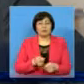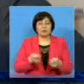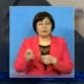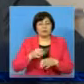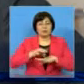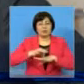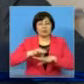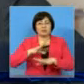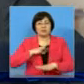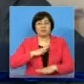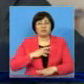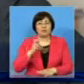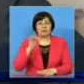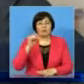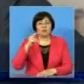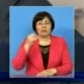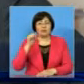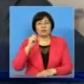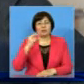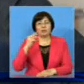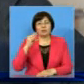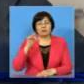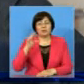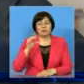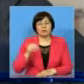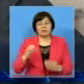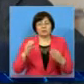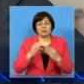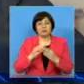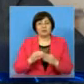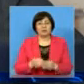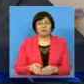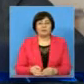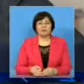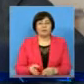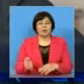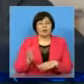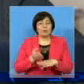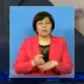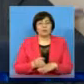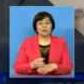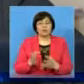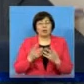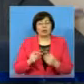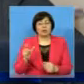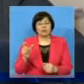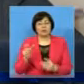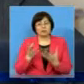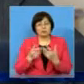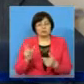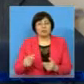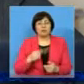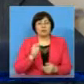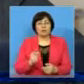жеткізіп отырдық. Билайн центр, Актив, Кесел центрларына осындай бізге халықтың санын беріп, осындай